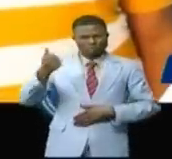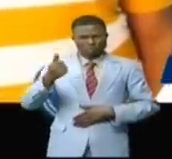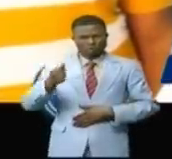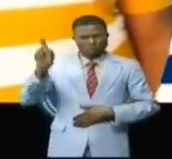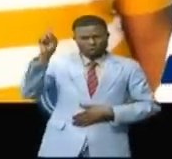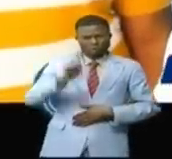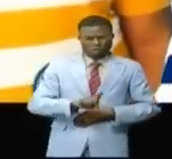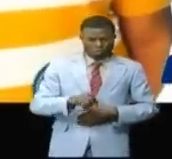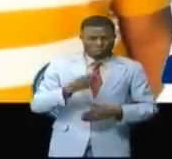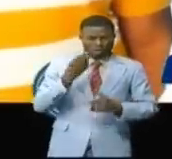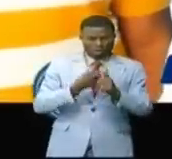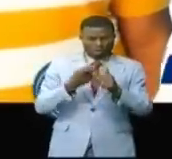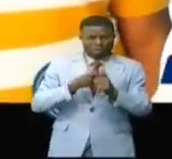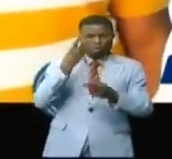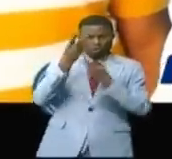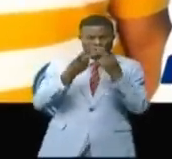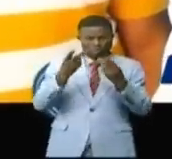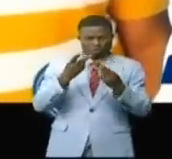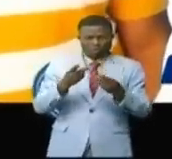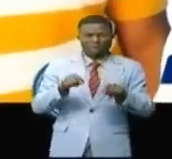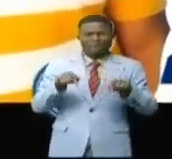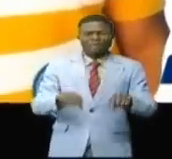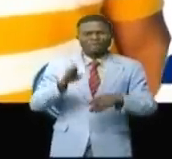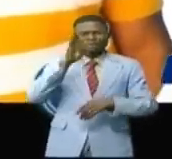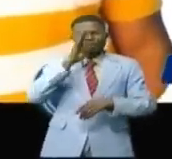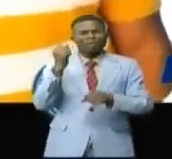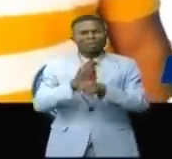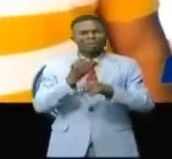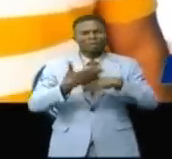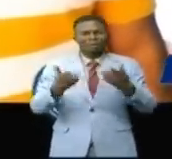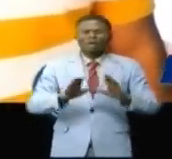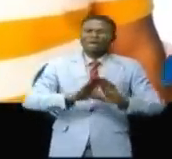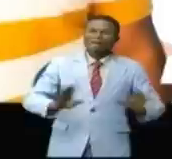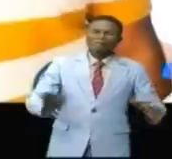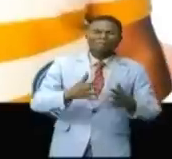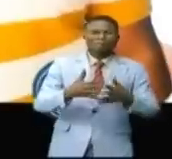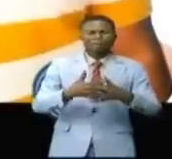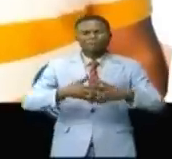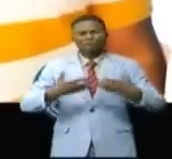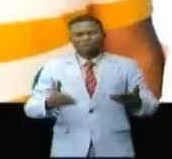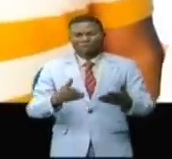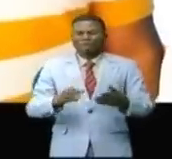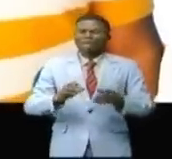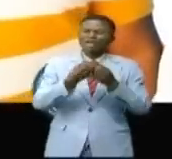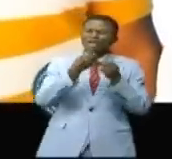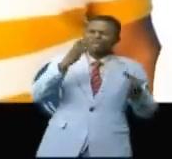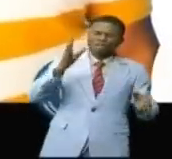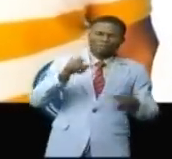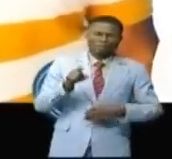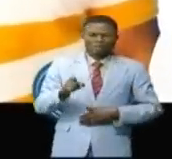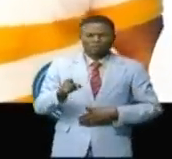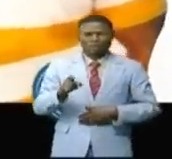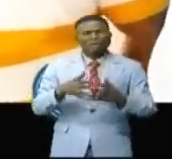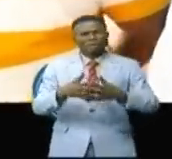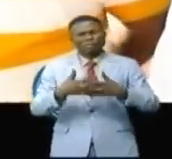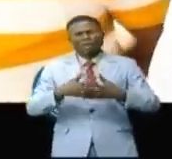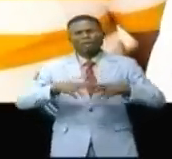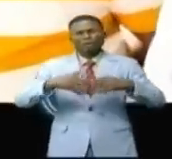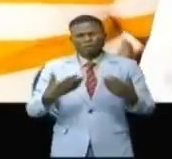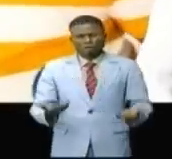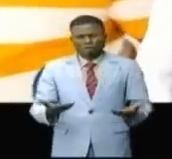revisitez partenaires voit sa capacité ses potentiels de ce tracé concernant